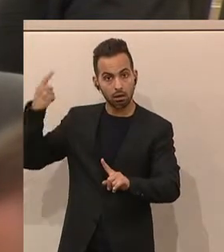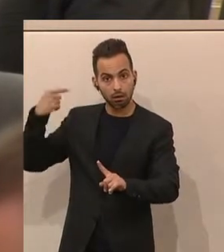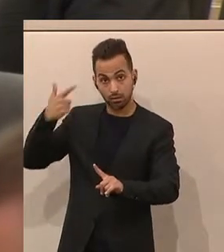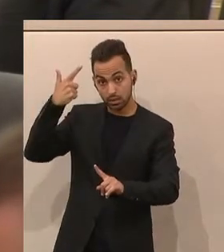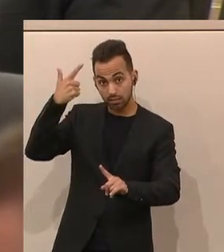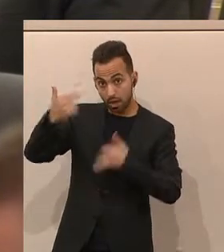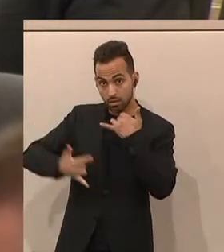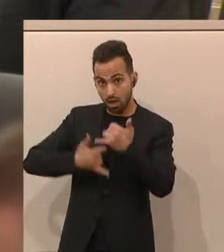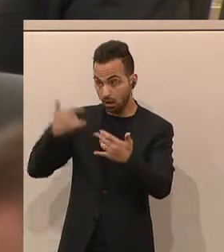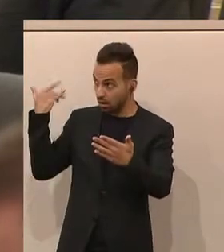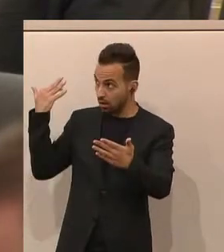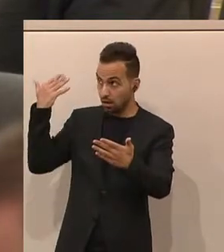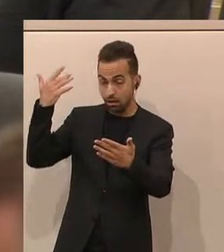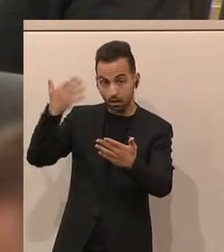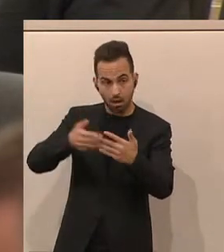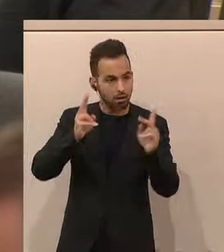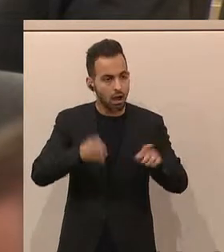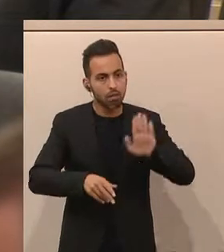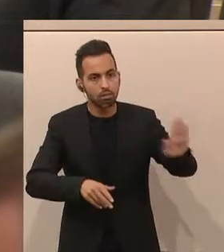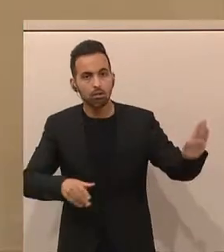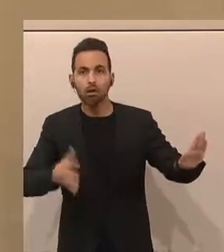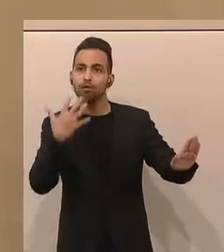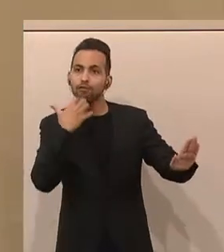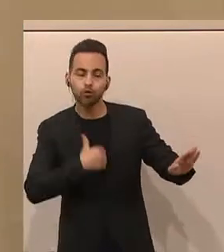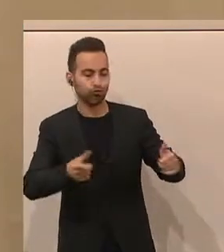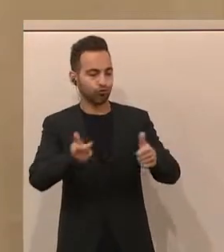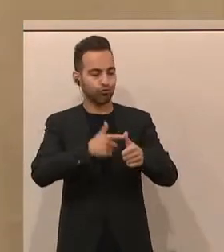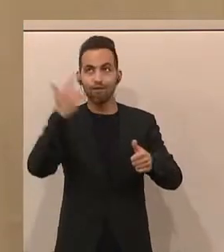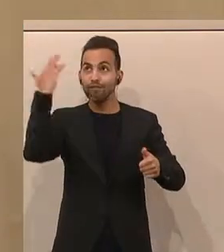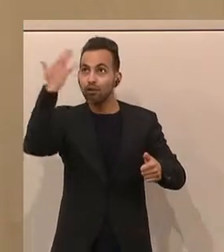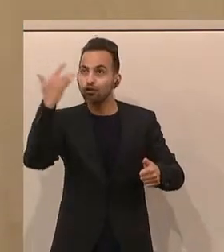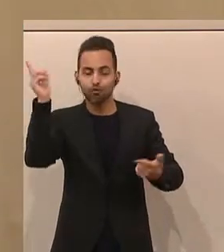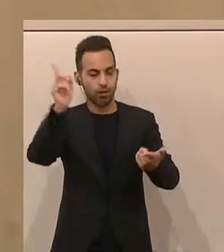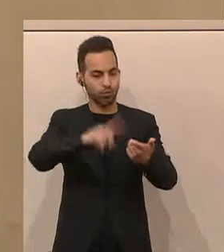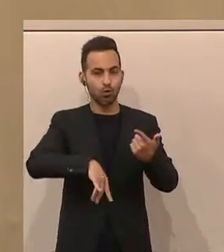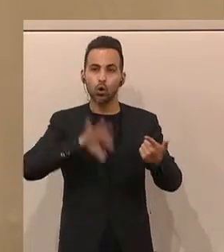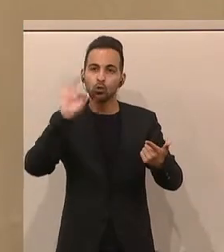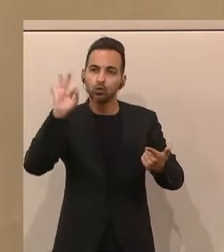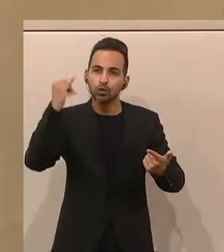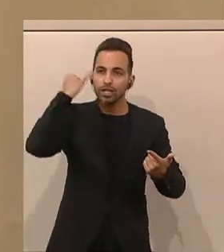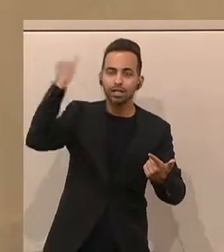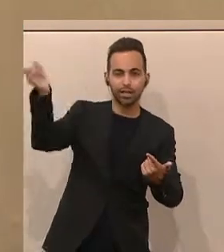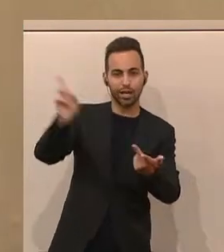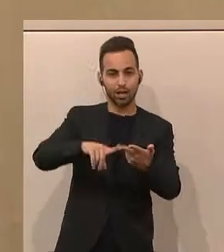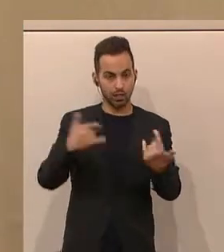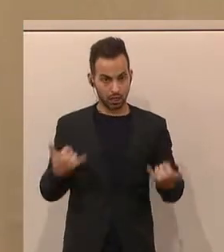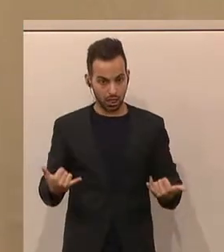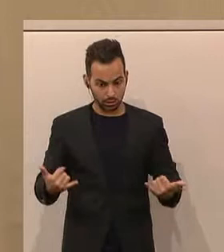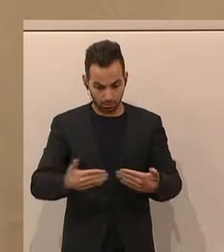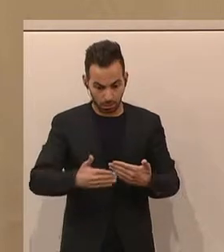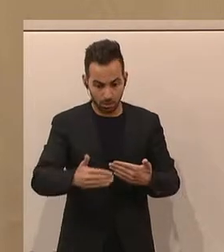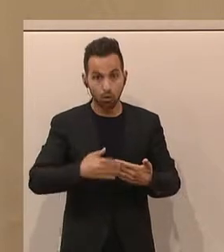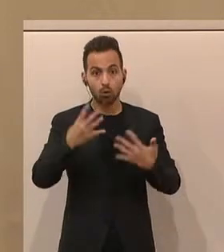zwei Jahre Zeit gehabt, Ihre Wünsche, Ihre Vorstellungen, all die guten Dinge, die Sie nun hier uns heute, 9 Tage vor